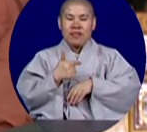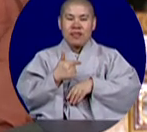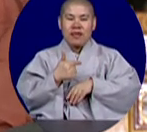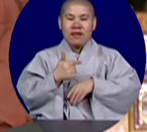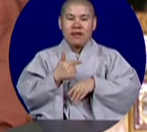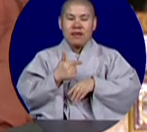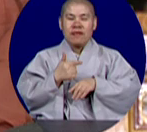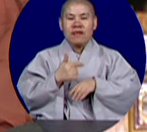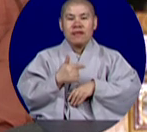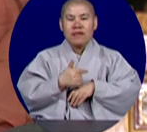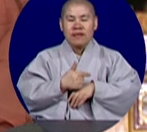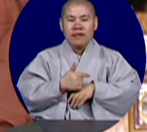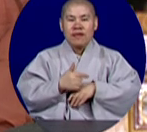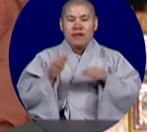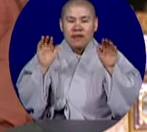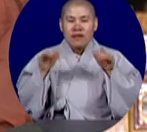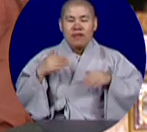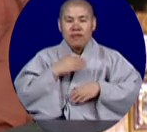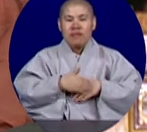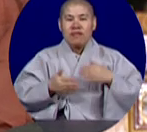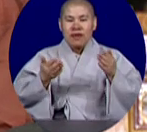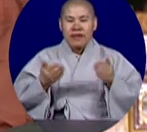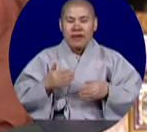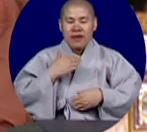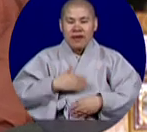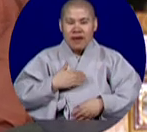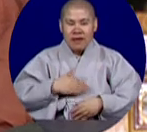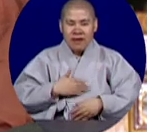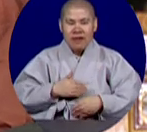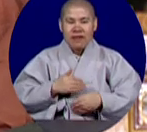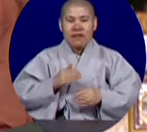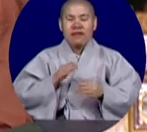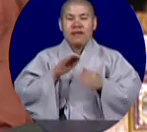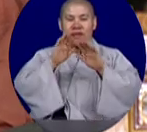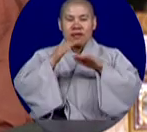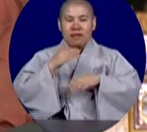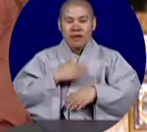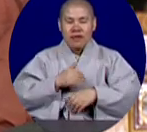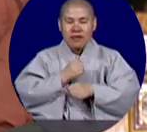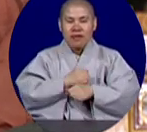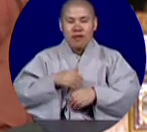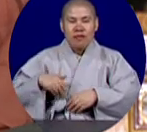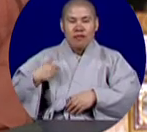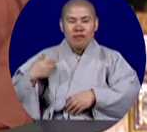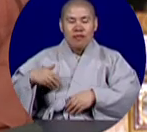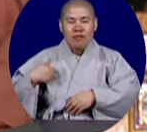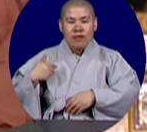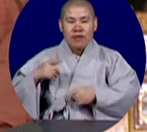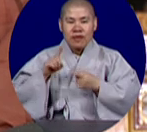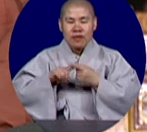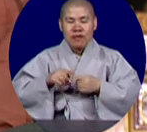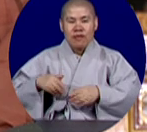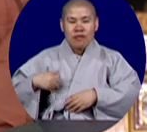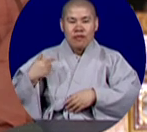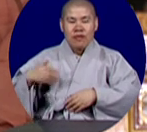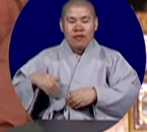제비 몸 받아서 아는 건 안다고 하고 모르는 건 모른다고 하는 것이, 이것이 아는 것이다.